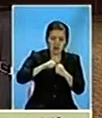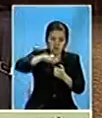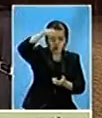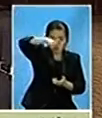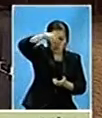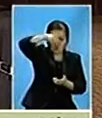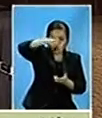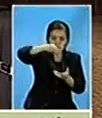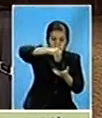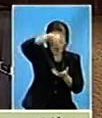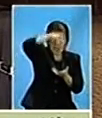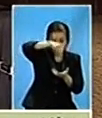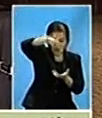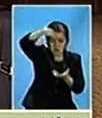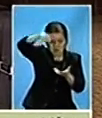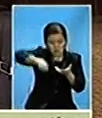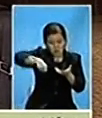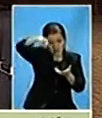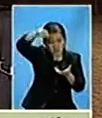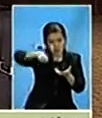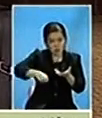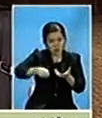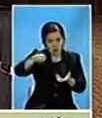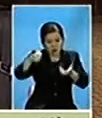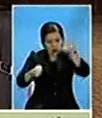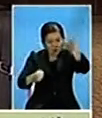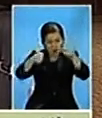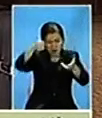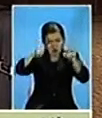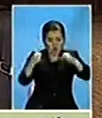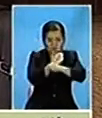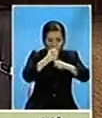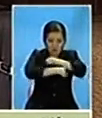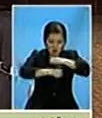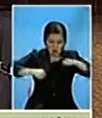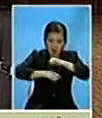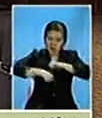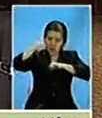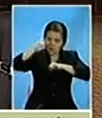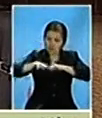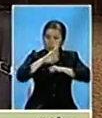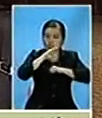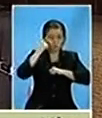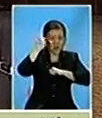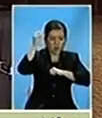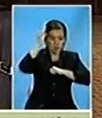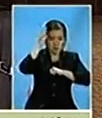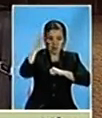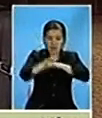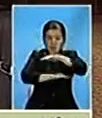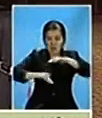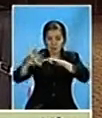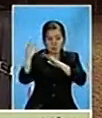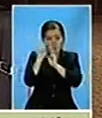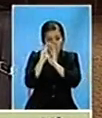คลินิกแพทย์แผนไทยประยุกต์บางแห่งอันนั้นใช้ได้หรือใช้ไม่ได้ ถ้าท่านมีความรู้ไม่เพียงพอไม่มีกฎเกณฑ์ไม่มีกติกามาร